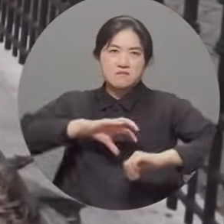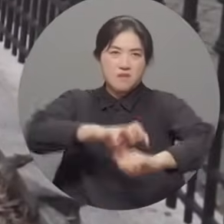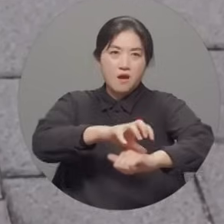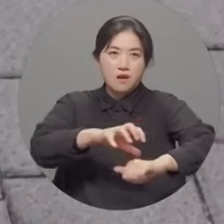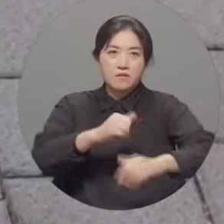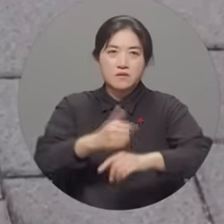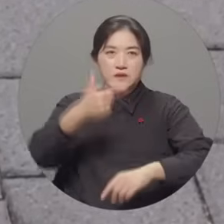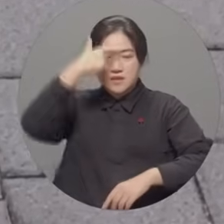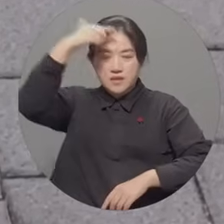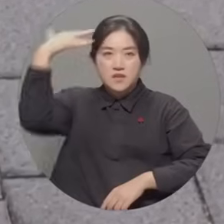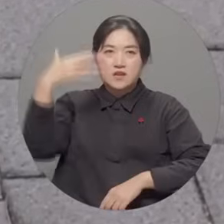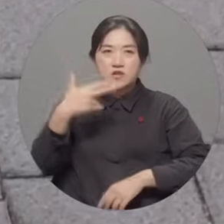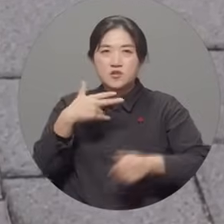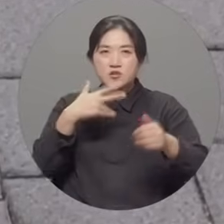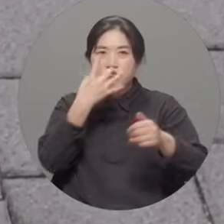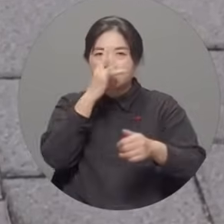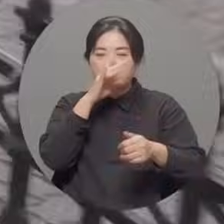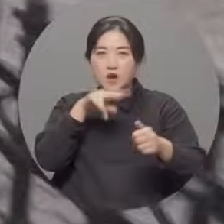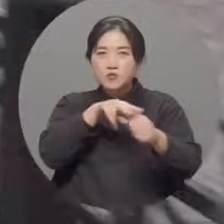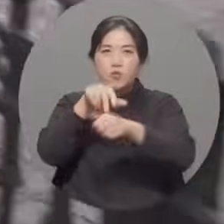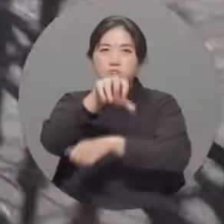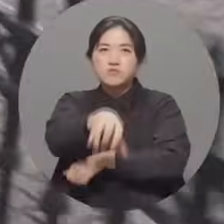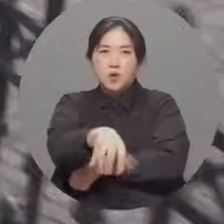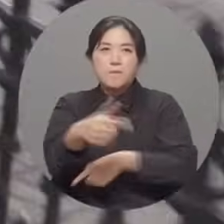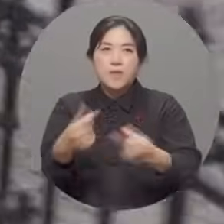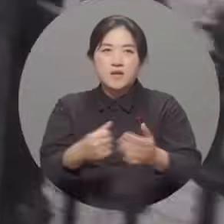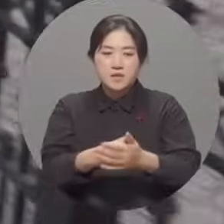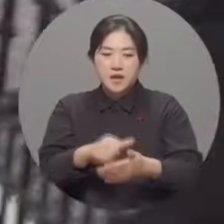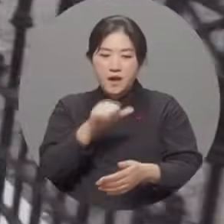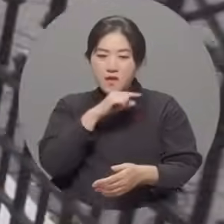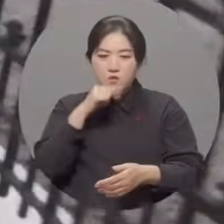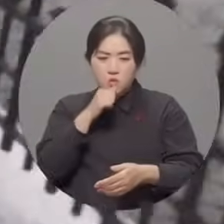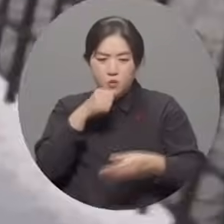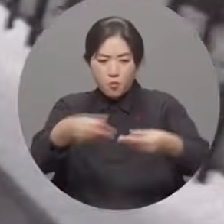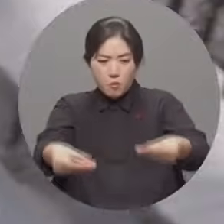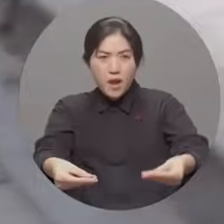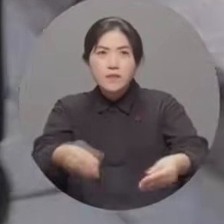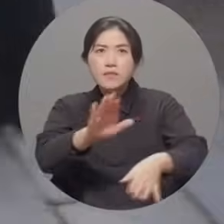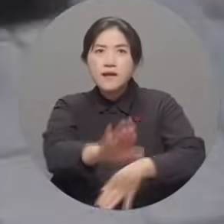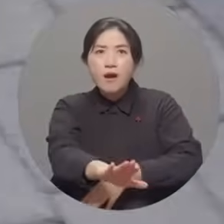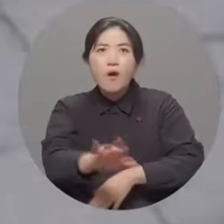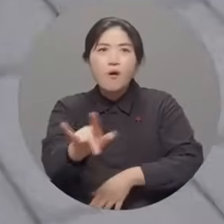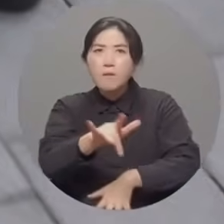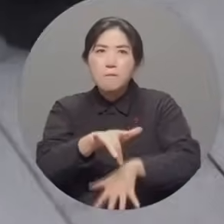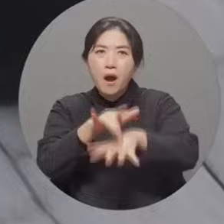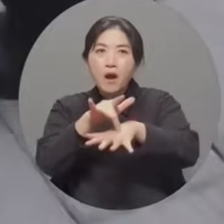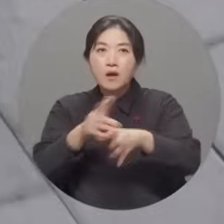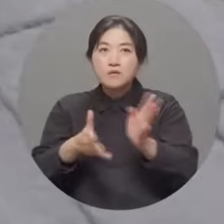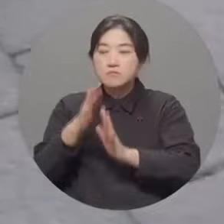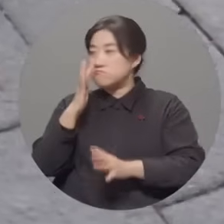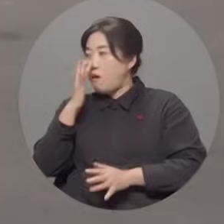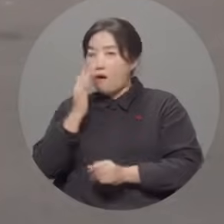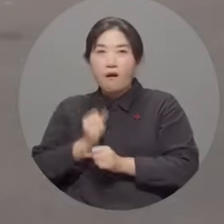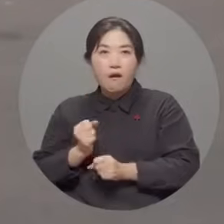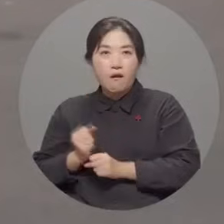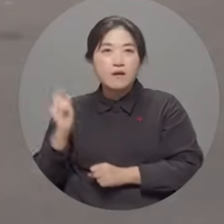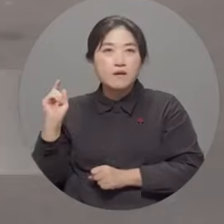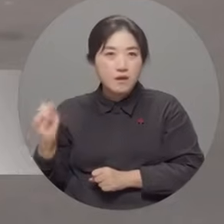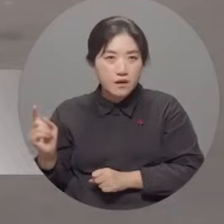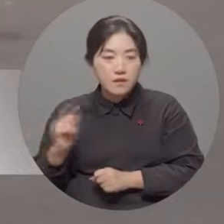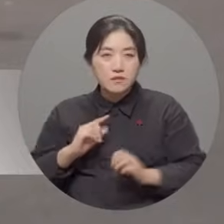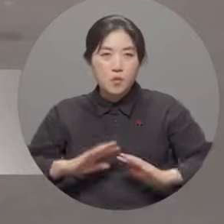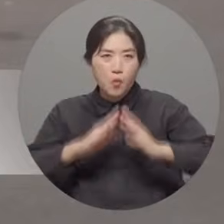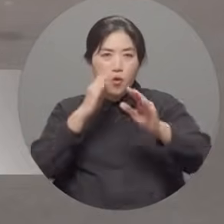옛 중앙정보부터도 마찬가지였습니다. 동판이 언제, 어디로 갔는지 시도 제대로 파악하지 못했습니다. 공사